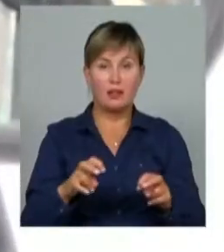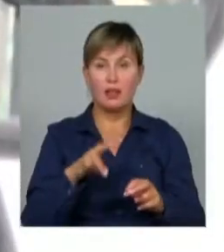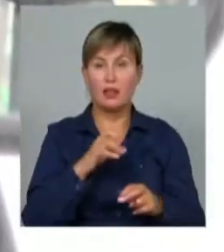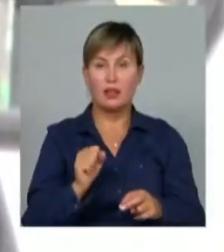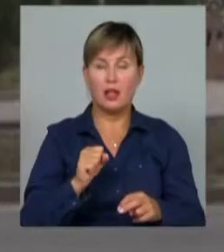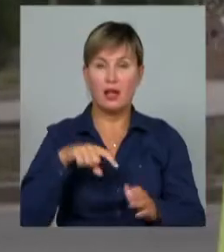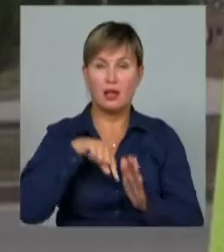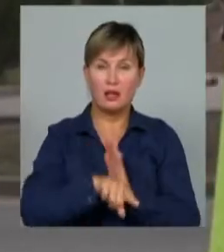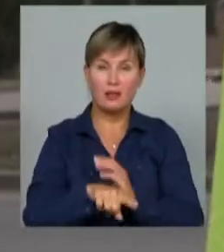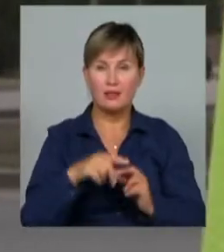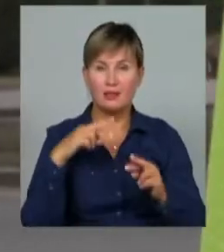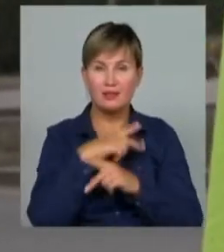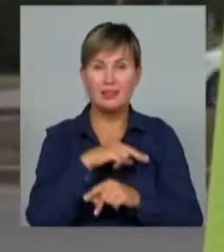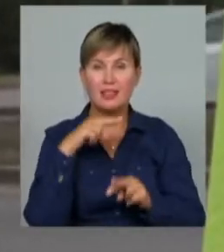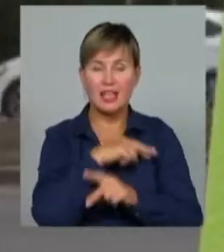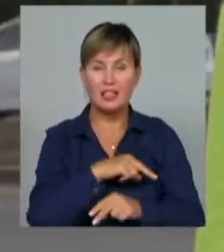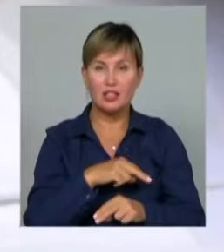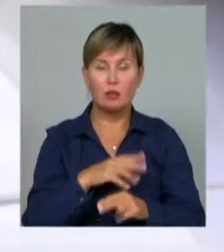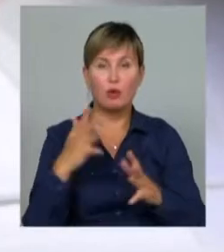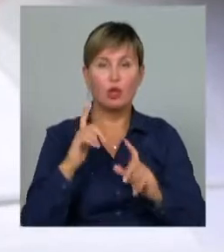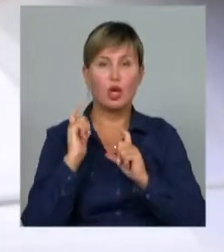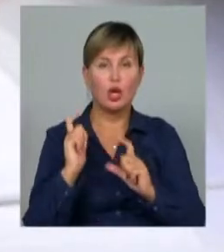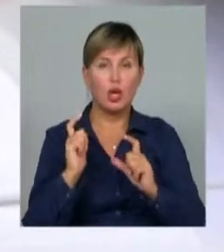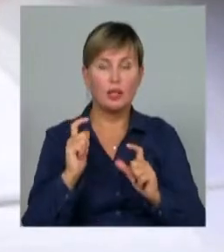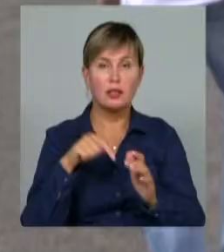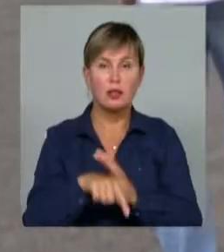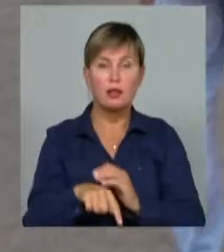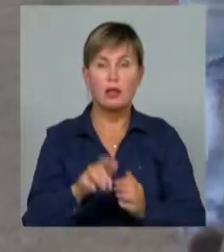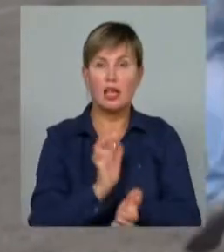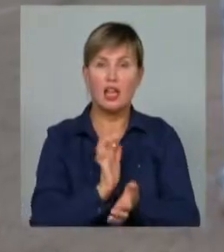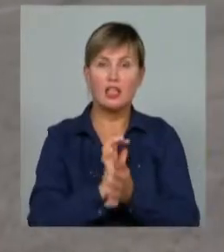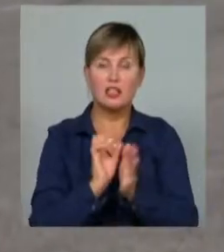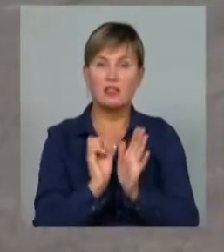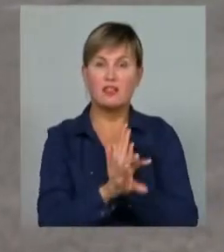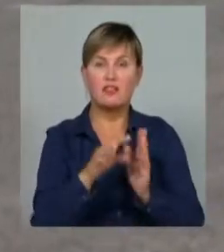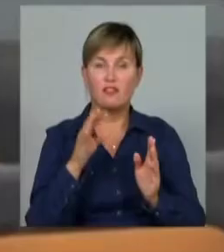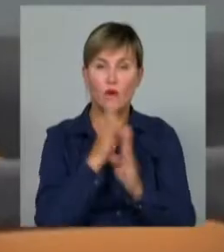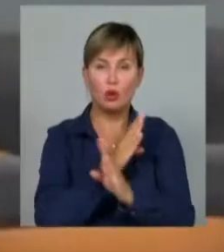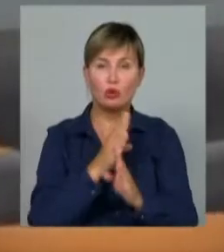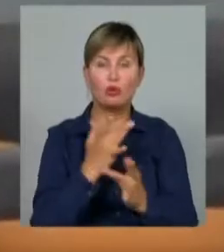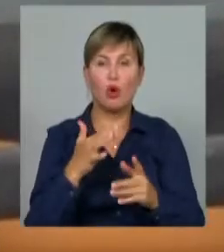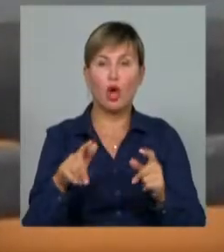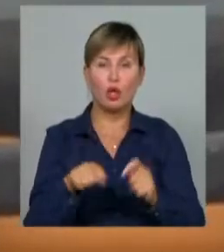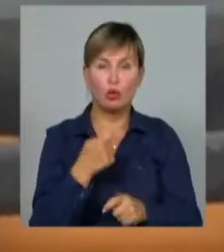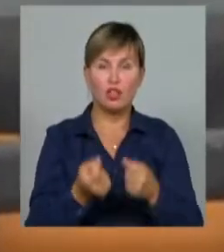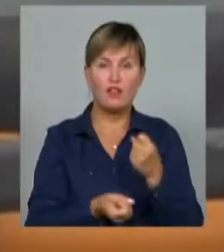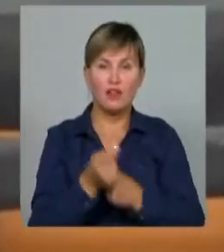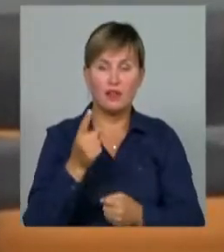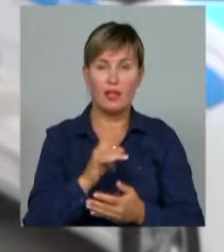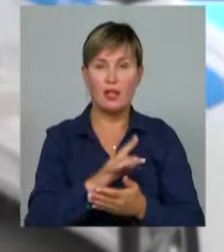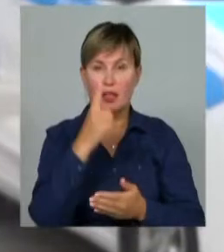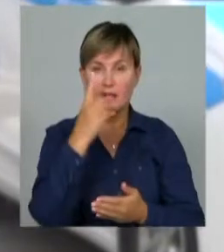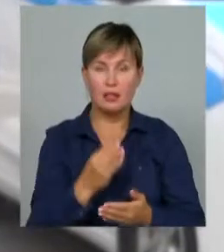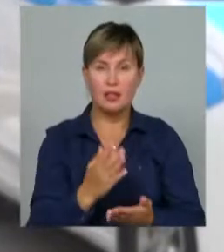Алматы проводится рейд по проверке большегрузных машин на предмет загрязняющих выбросов. Сколько нарушений выявили проверяющие за